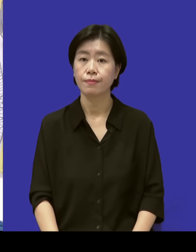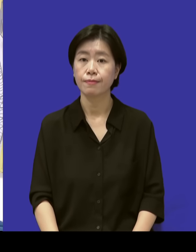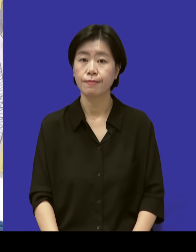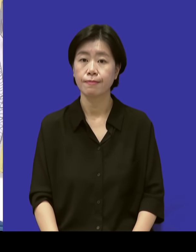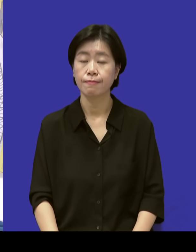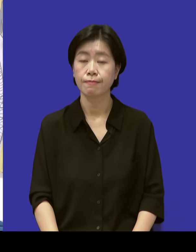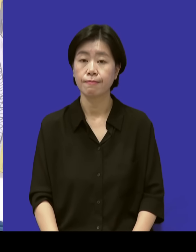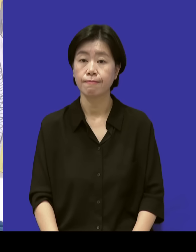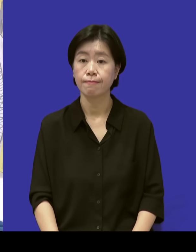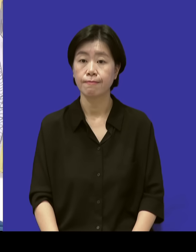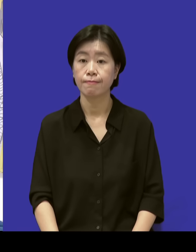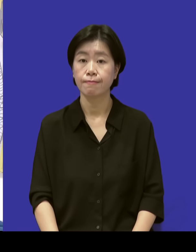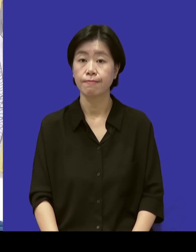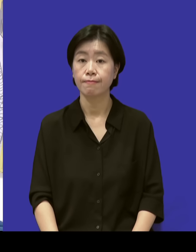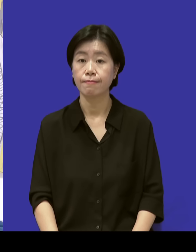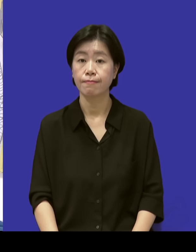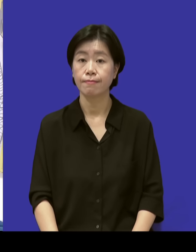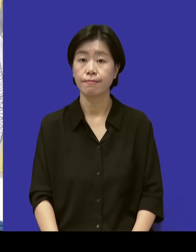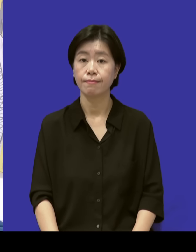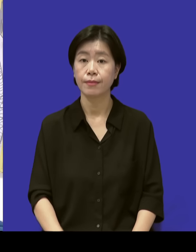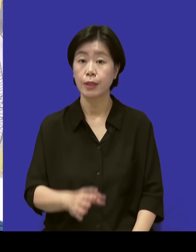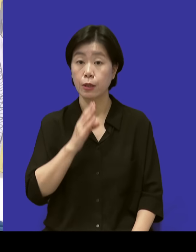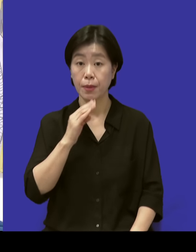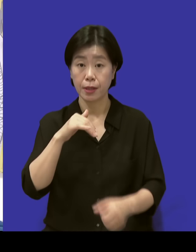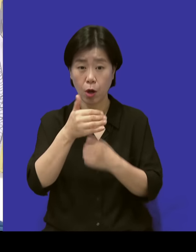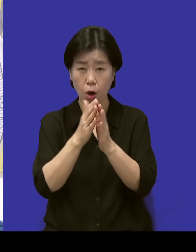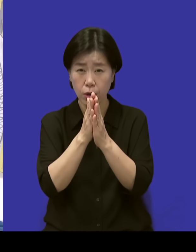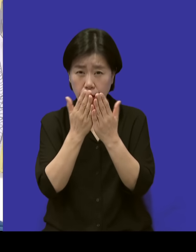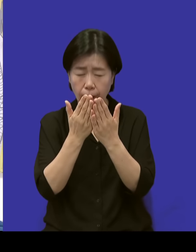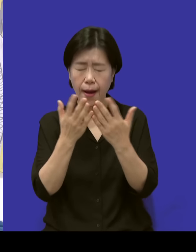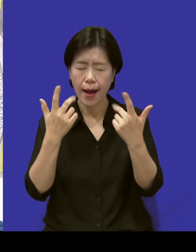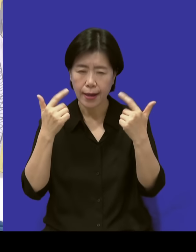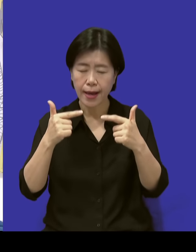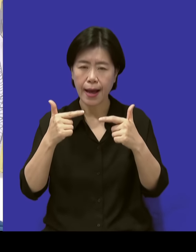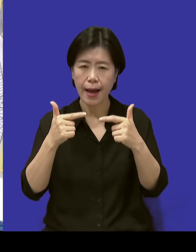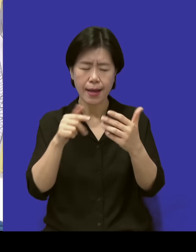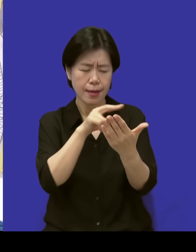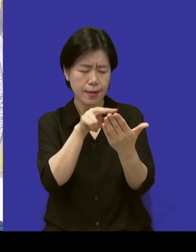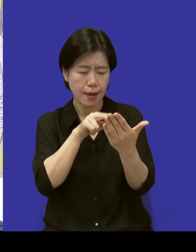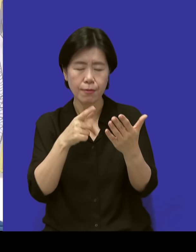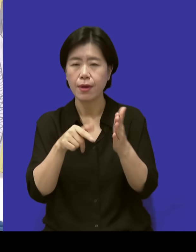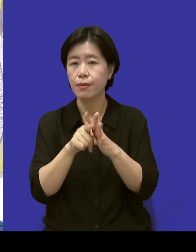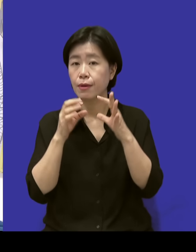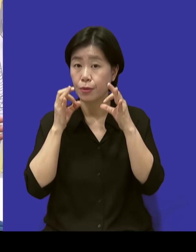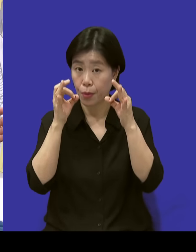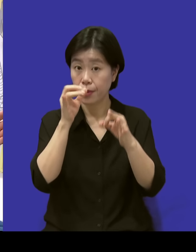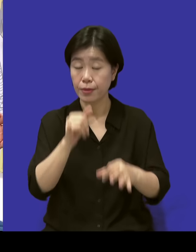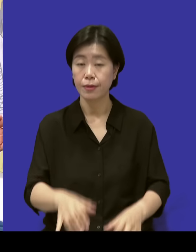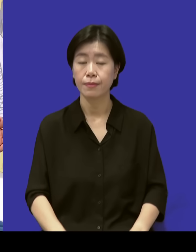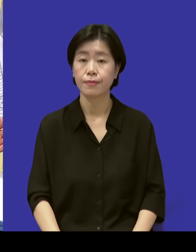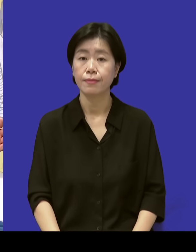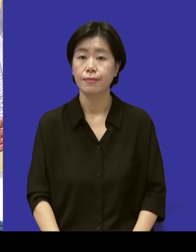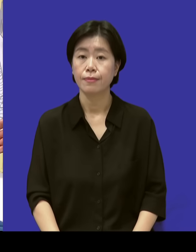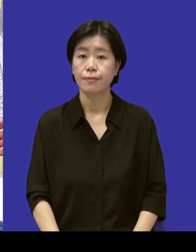그래서 이제 뭔가 이제 성령 충만한 삶을 살고 있었는데 이제 수용자들이